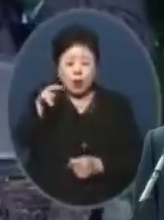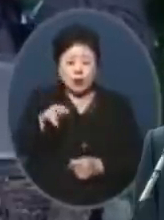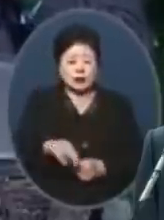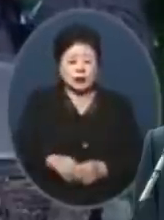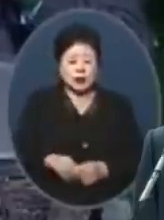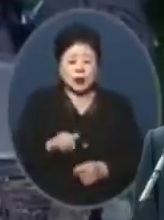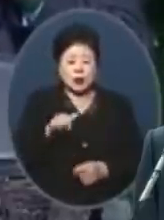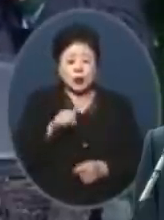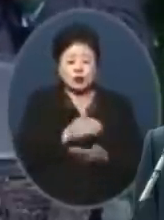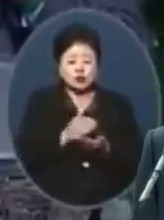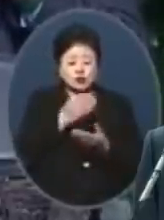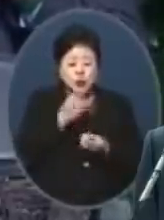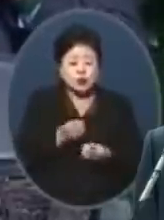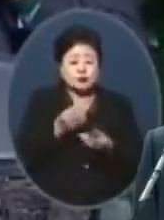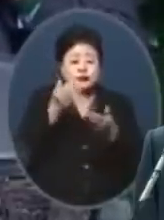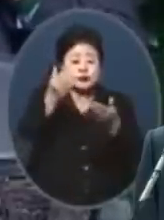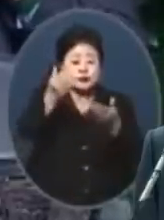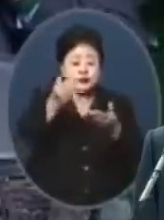이 오중복음을